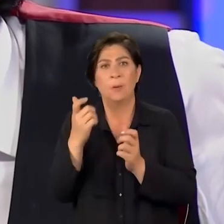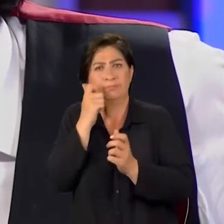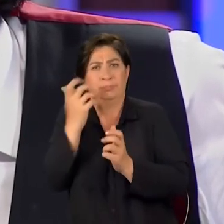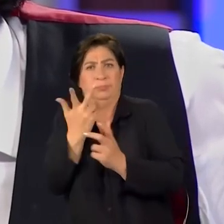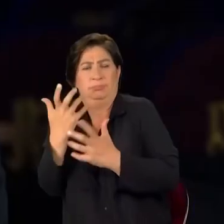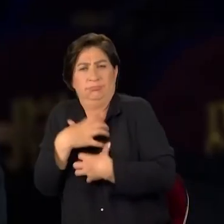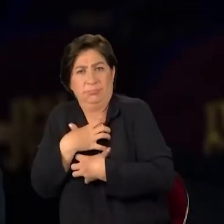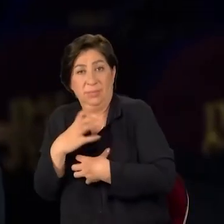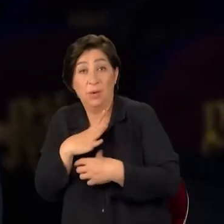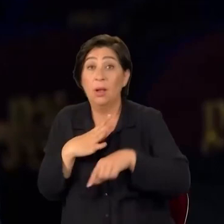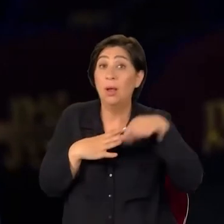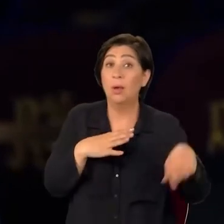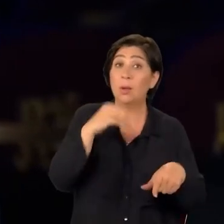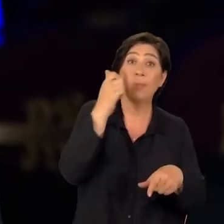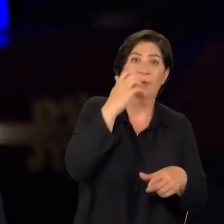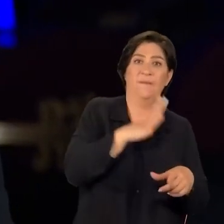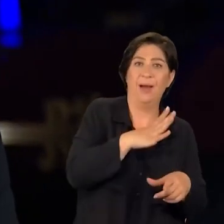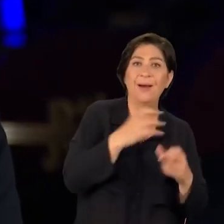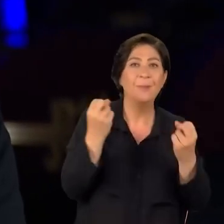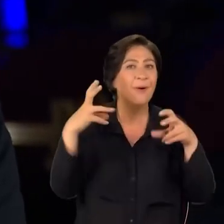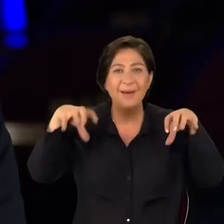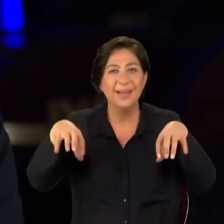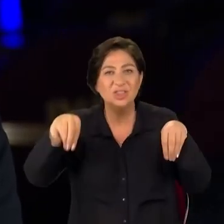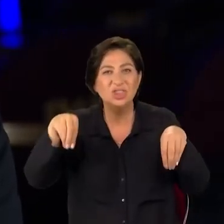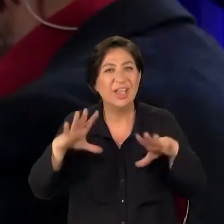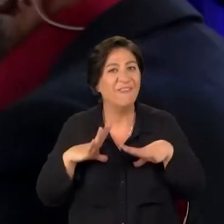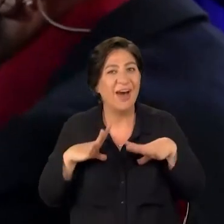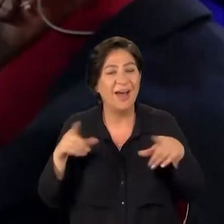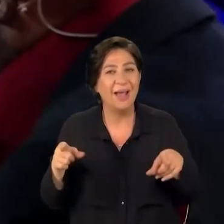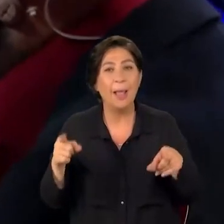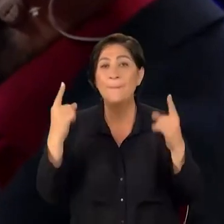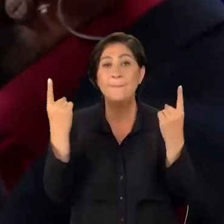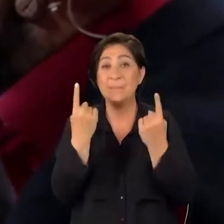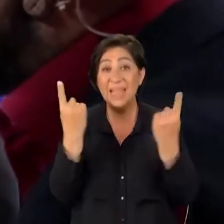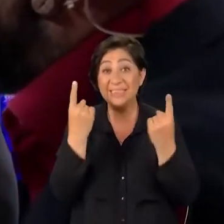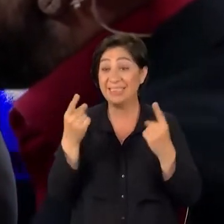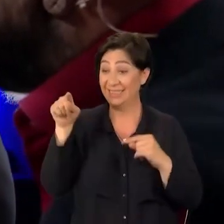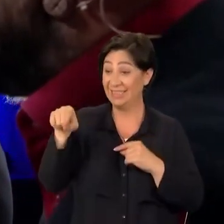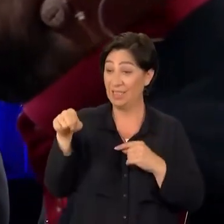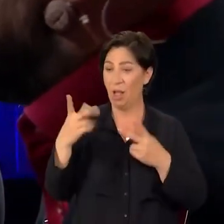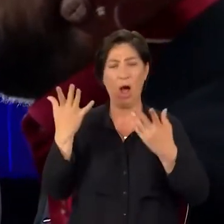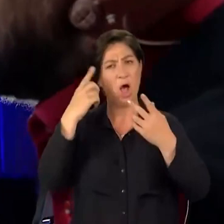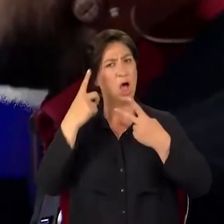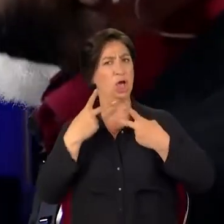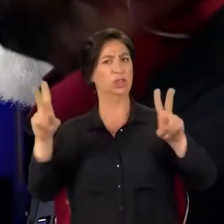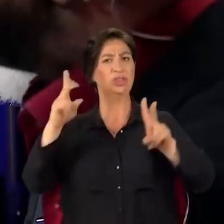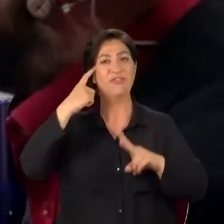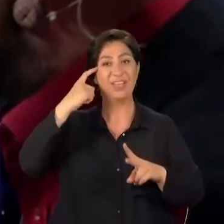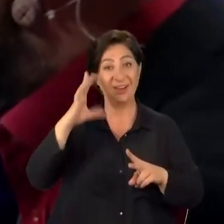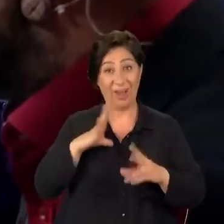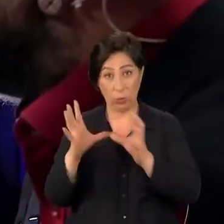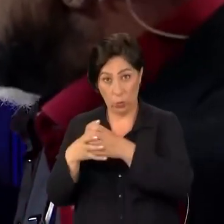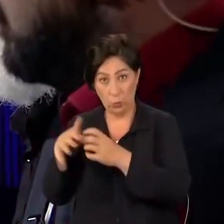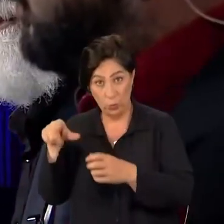içerisinde muhafazakarlar var. Ama öbürünün içinde de muhafazakarlar var. Bir tanesinin içerisinde daha açık